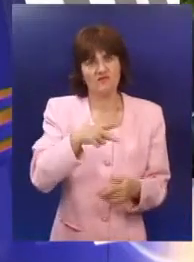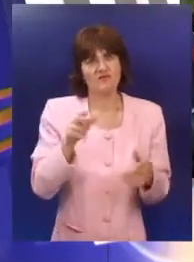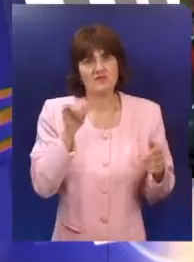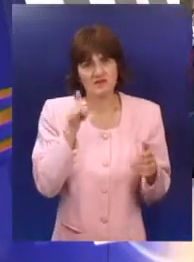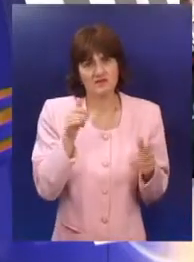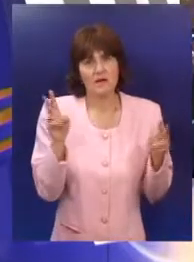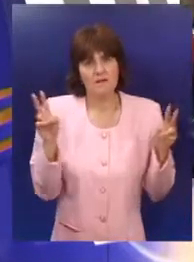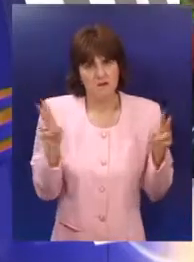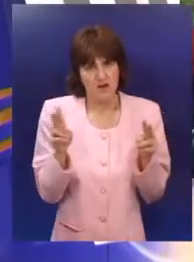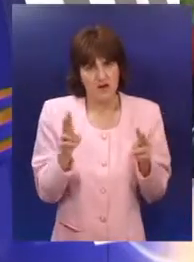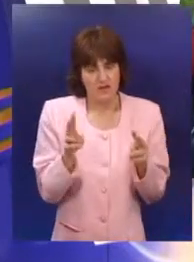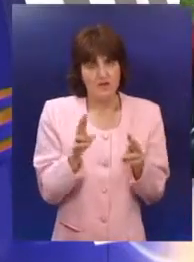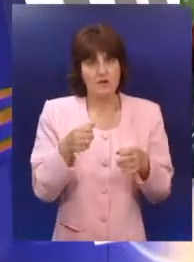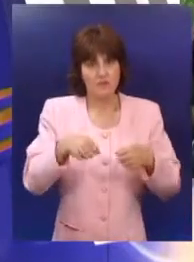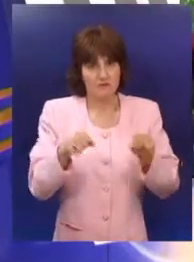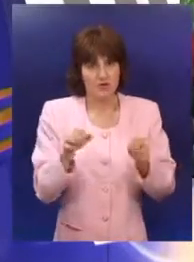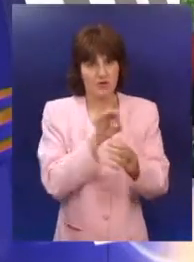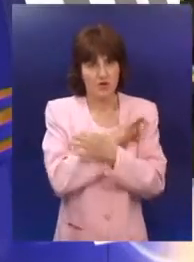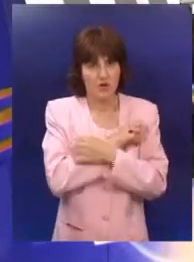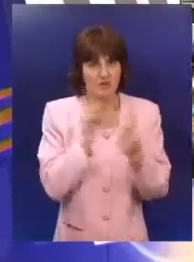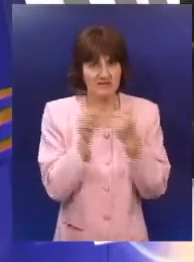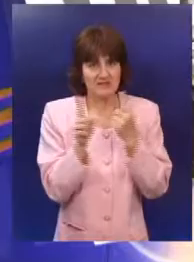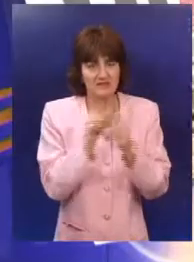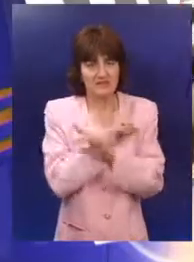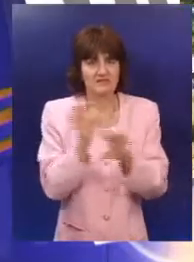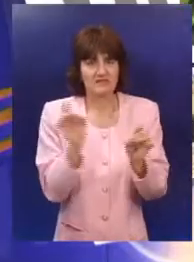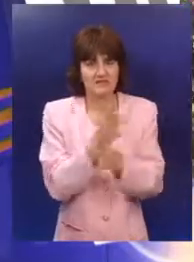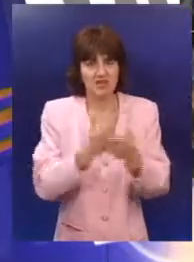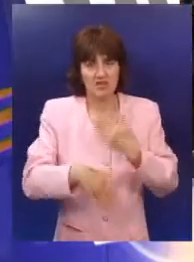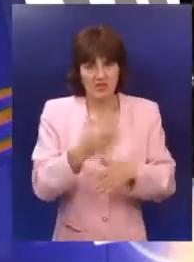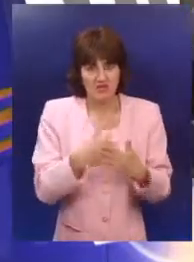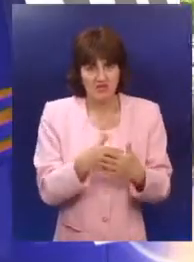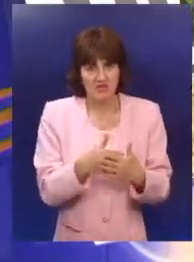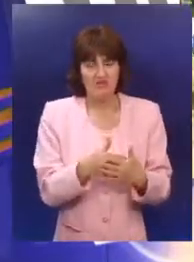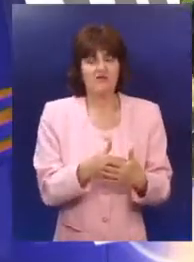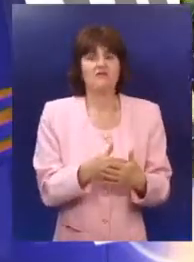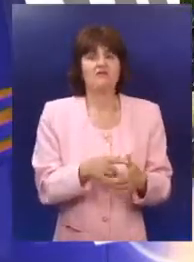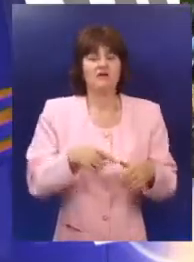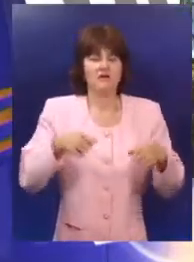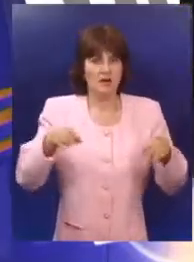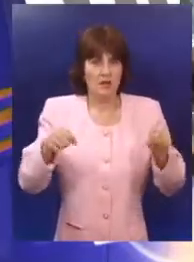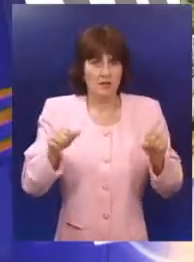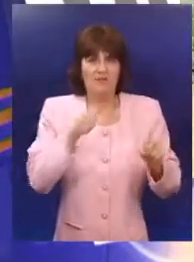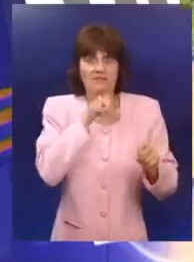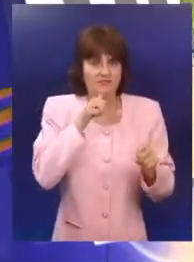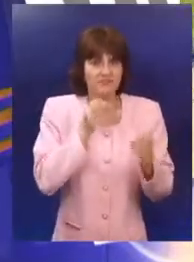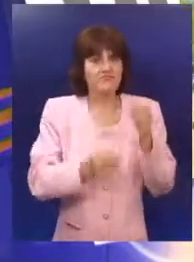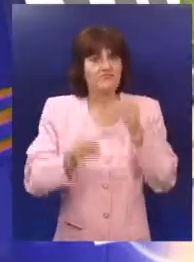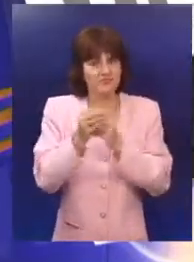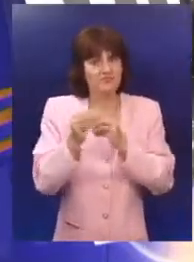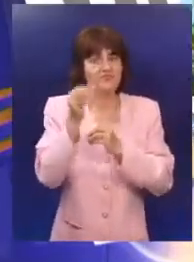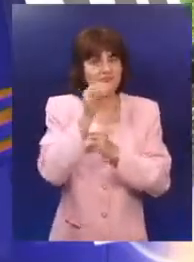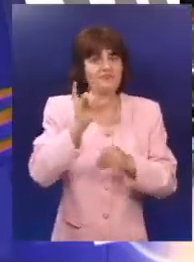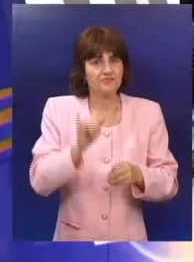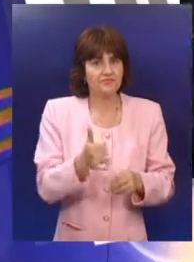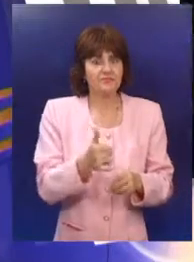godine smanjen u odnosu na isti period prošle godine, broj saobraćajnih nesreća u kojima su učestvovali, odnosno nastradali motociklisti, je povećan.